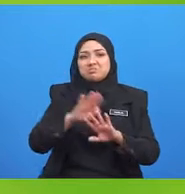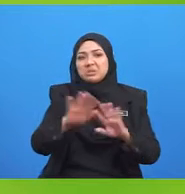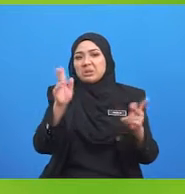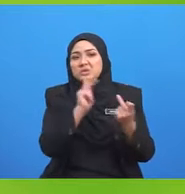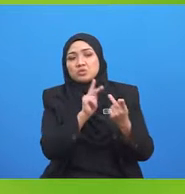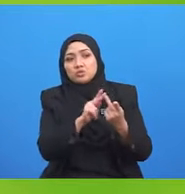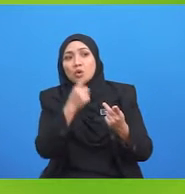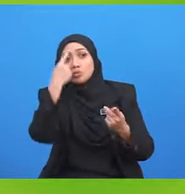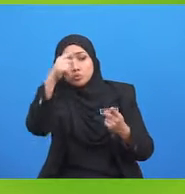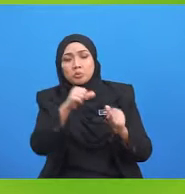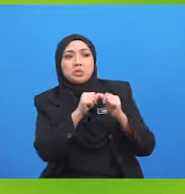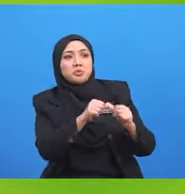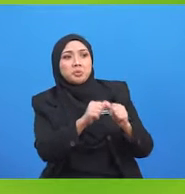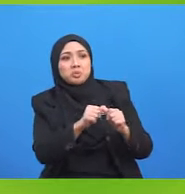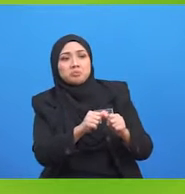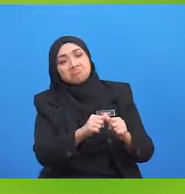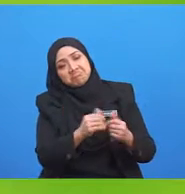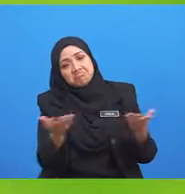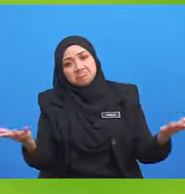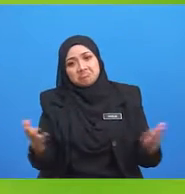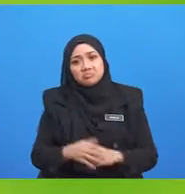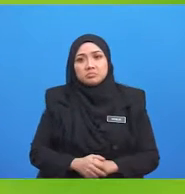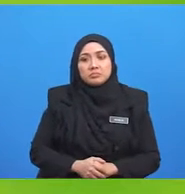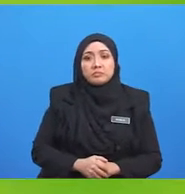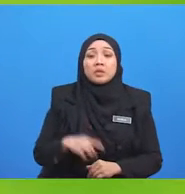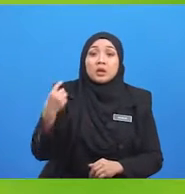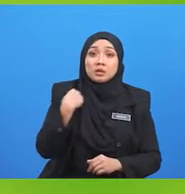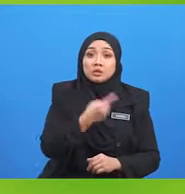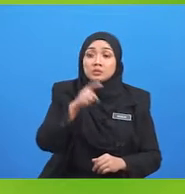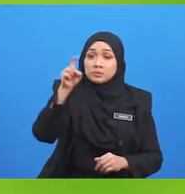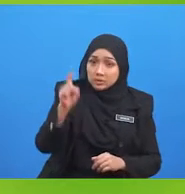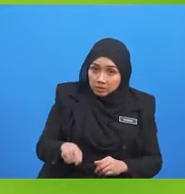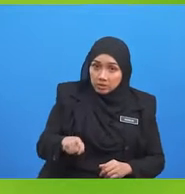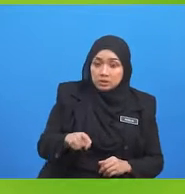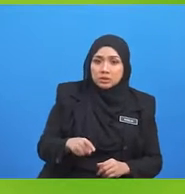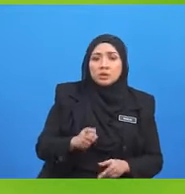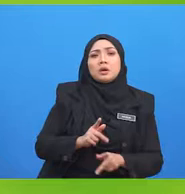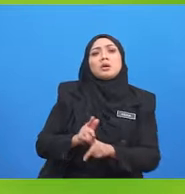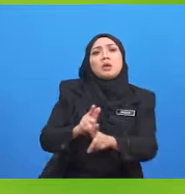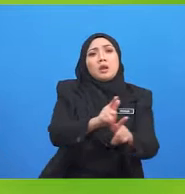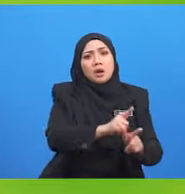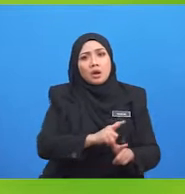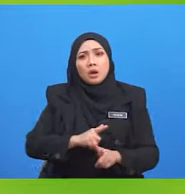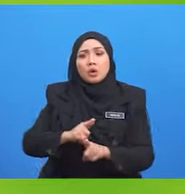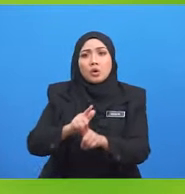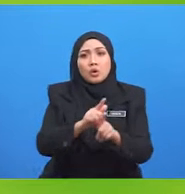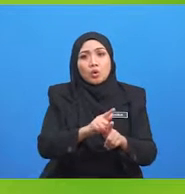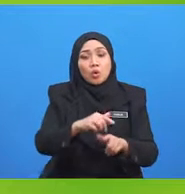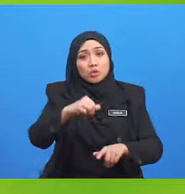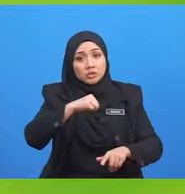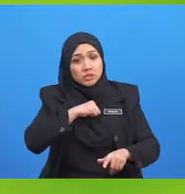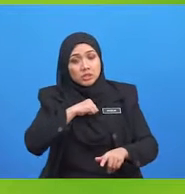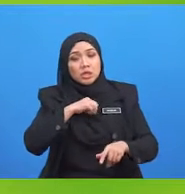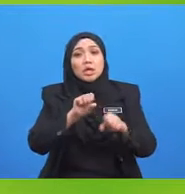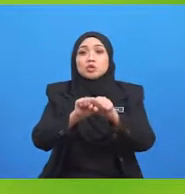laku kita seharian supaya tidak sampai terlaku perbuatan yang membatalkan iman.